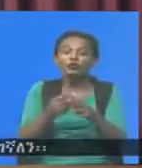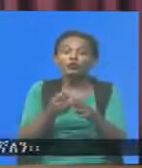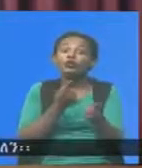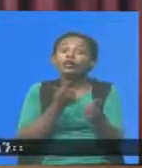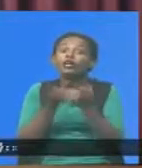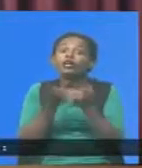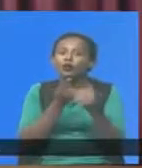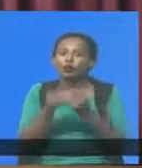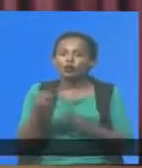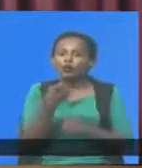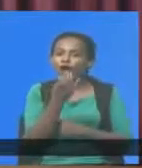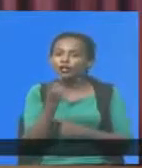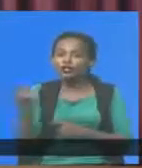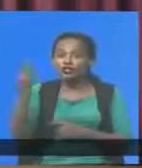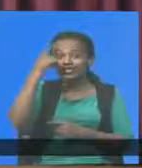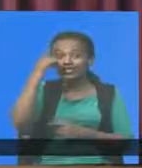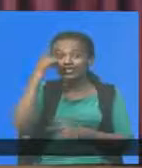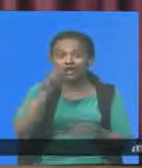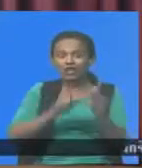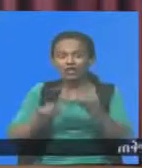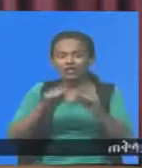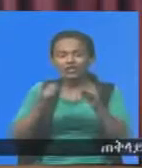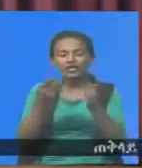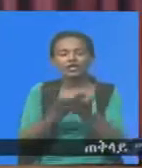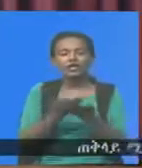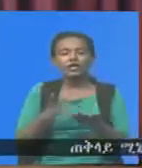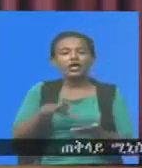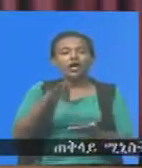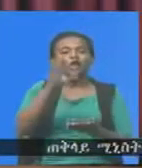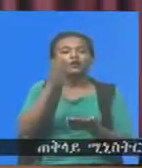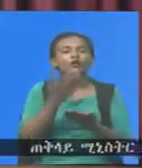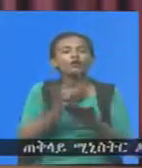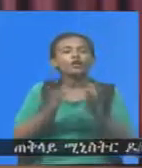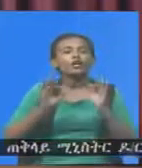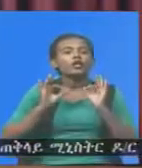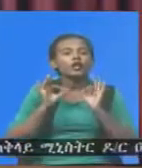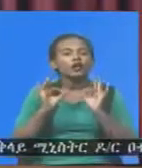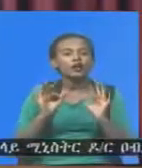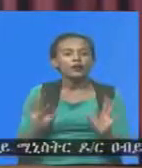እንጂ የትግራይ ህዝብ የተለየ ነገር ያገኘው ነገር የለም።